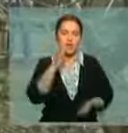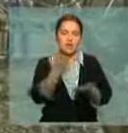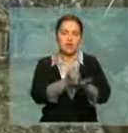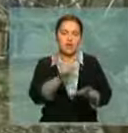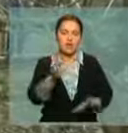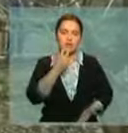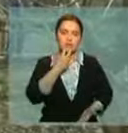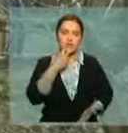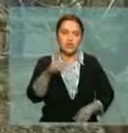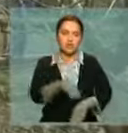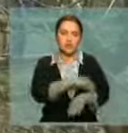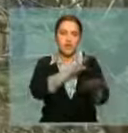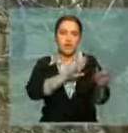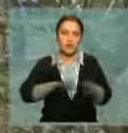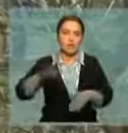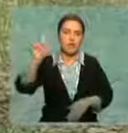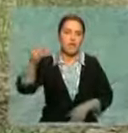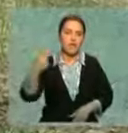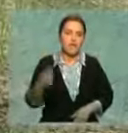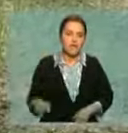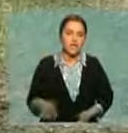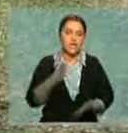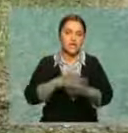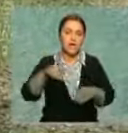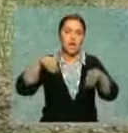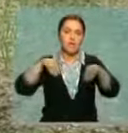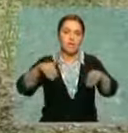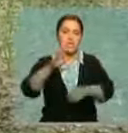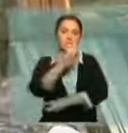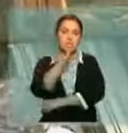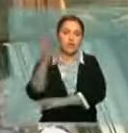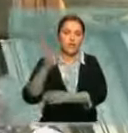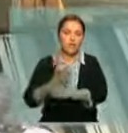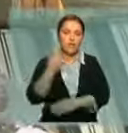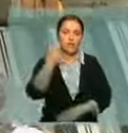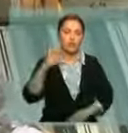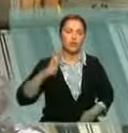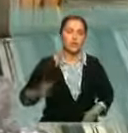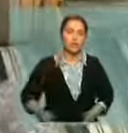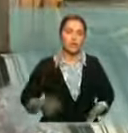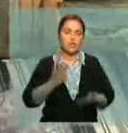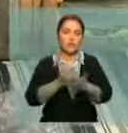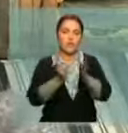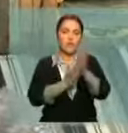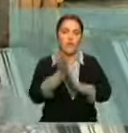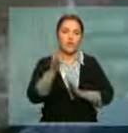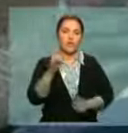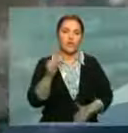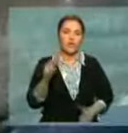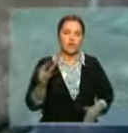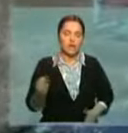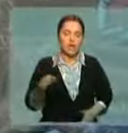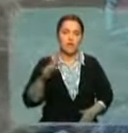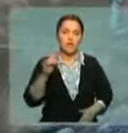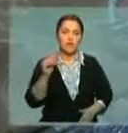ветеран. Женился он уже после войны. По традиции посадил деревья, воспитал 4 дочерей, растит внучек и правнучек. И